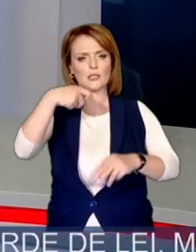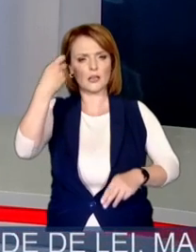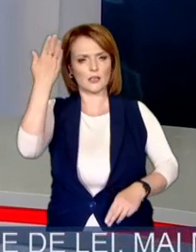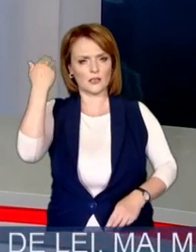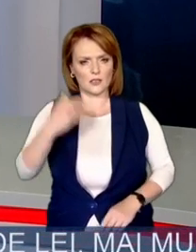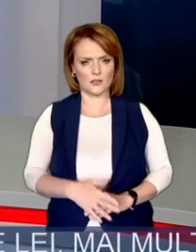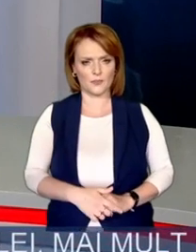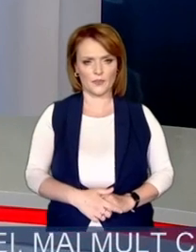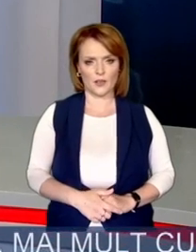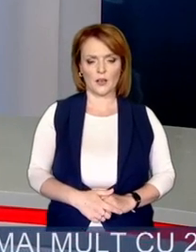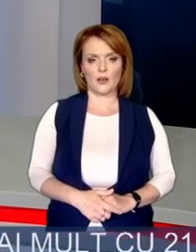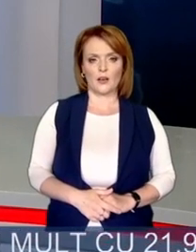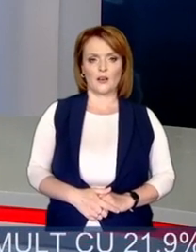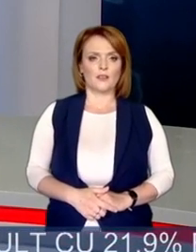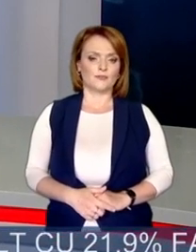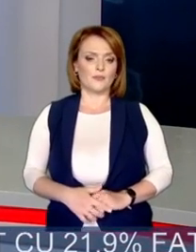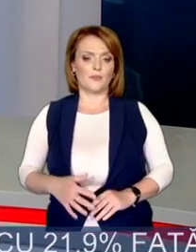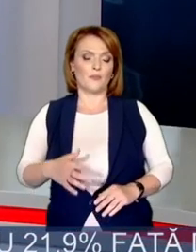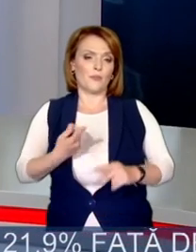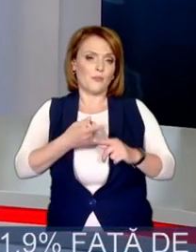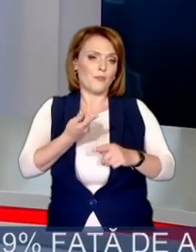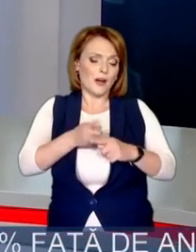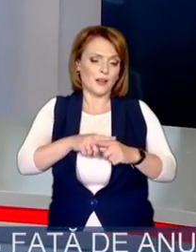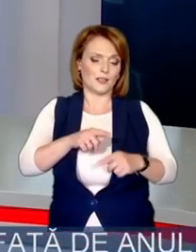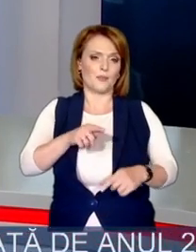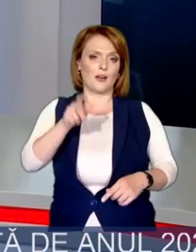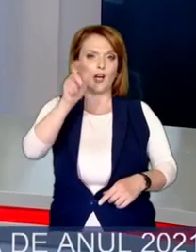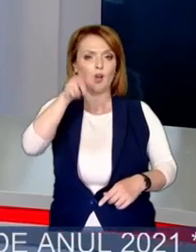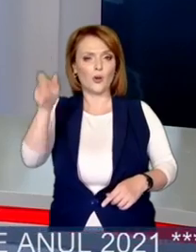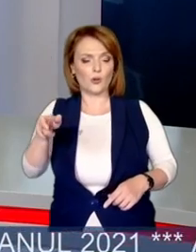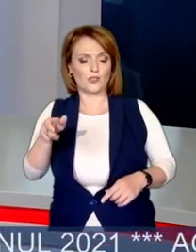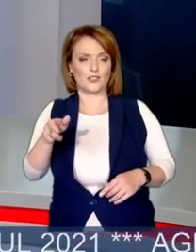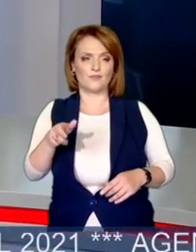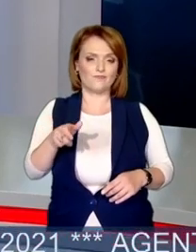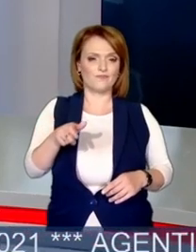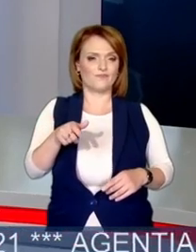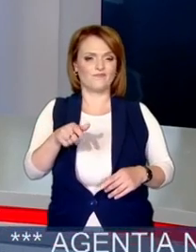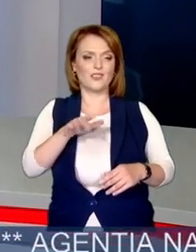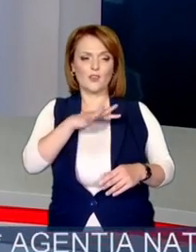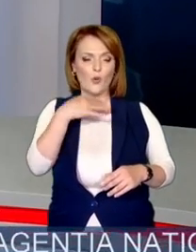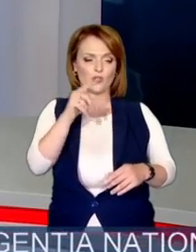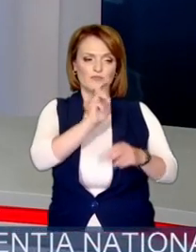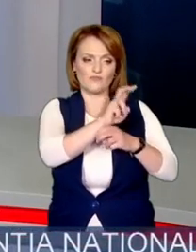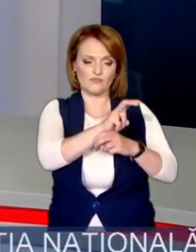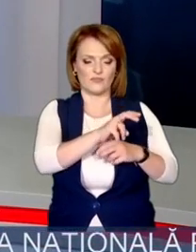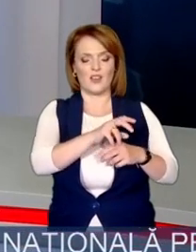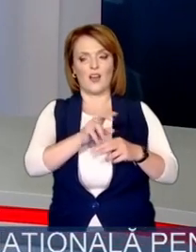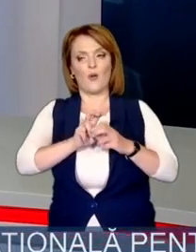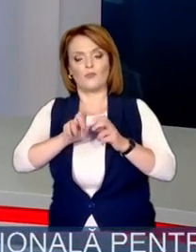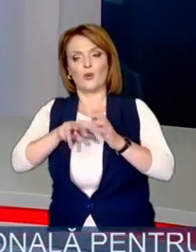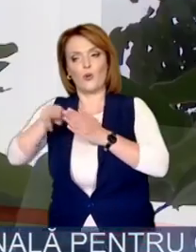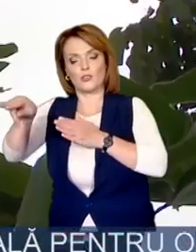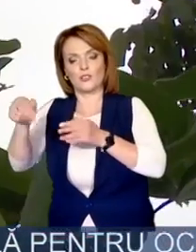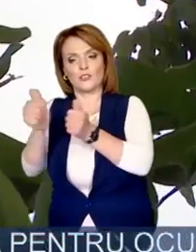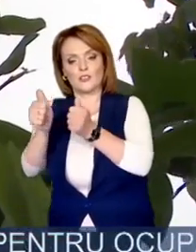din Onițcani a ajuns să fie ocolită de enoriași care preferă să meargă în satele vecine pentru diverse ceremonii religioase.